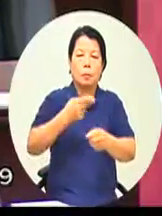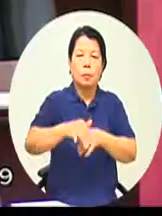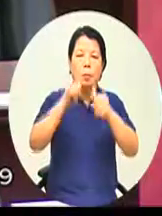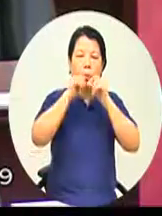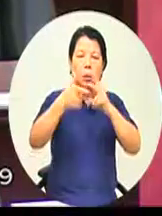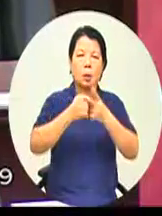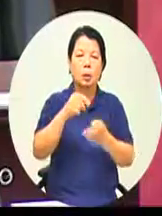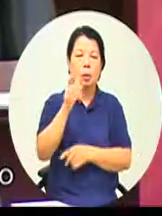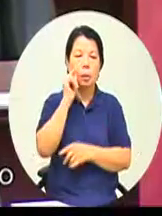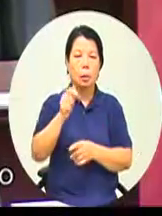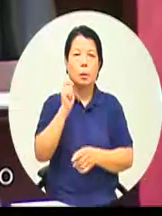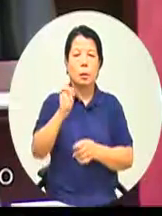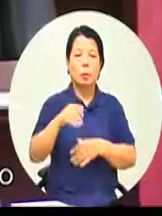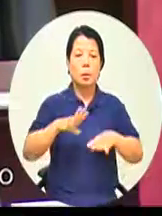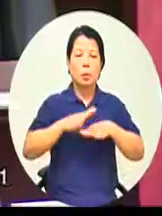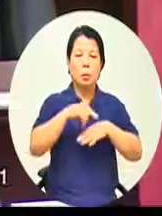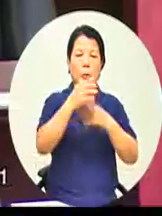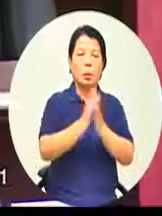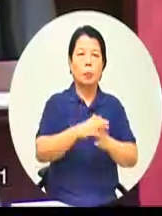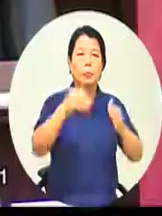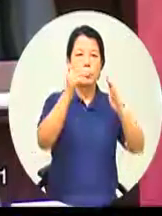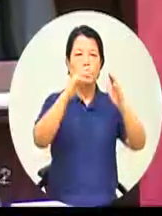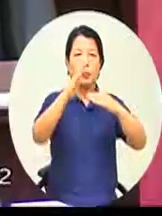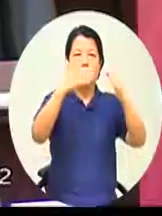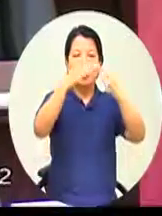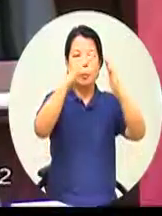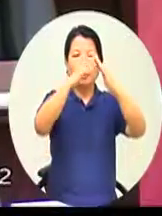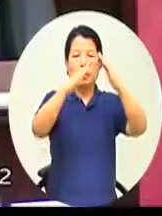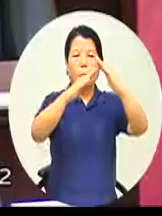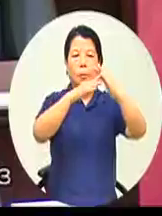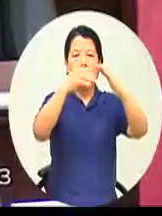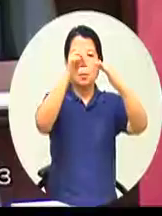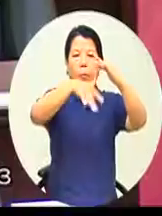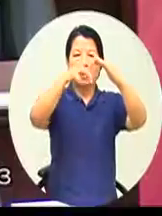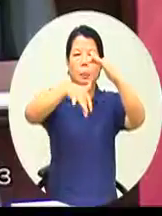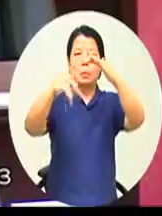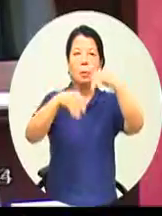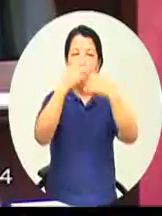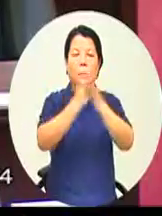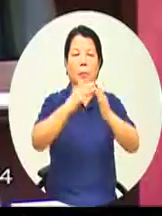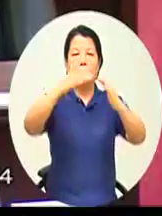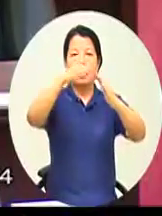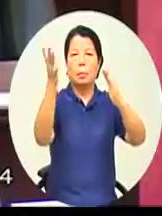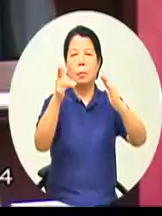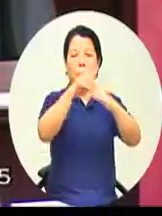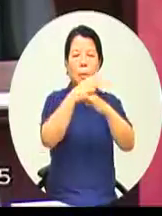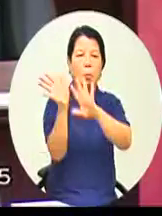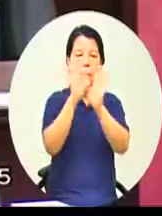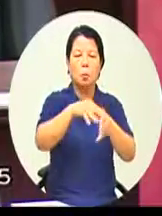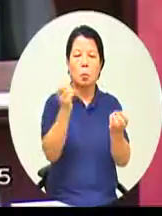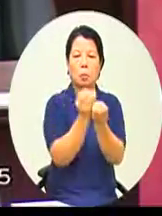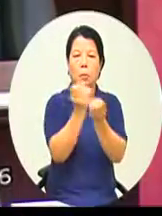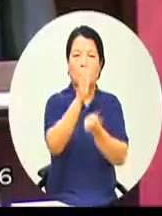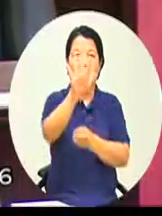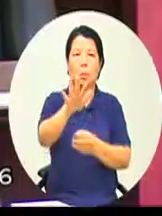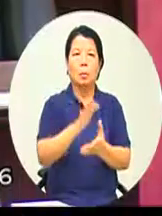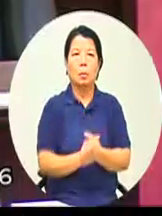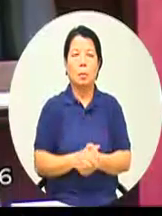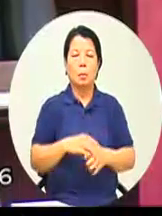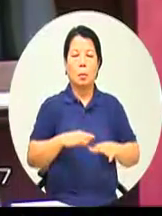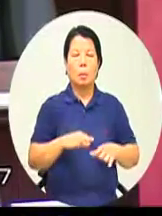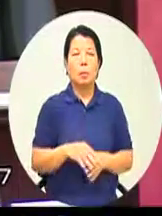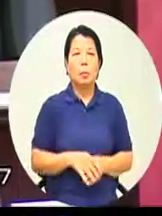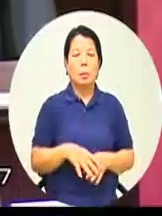非常多的学校都有天花板很漏水，还有整个屋顶飞走的情形。那另外呢，